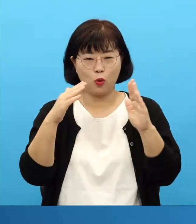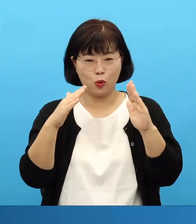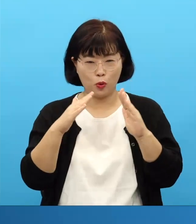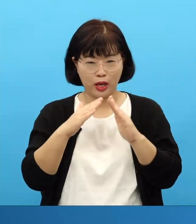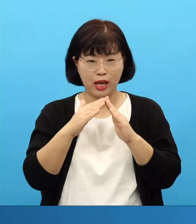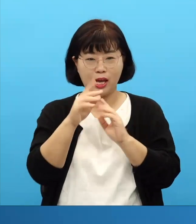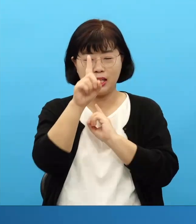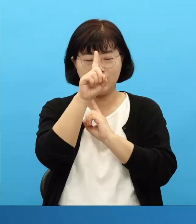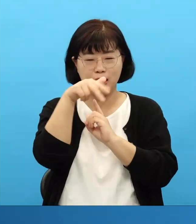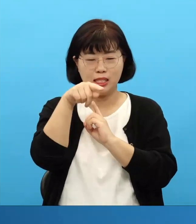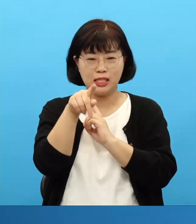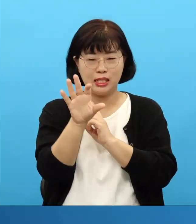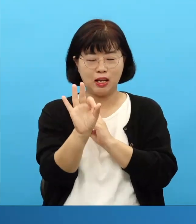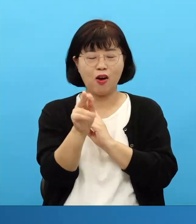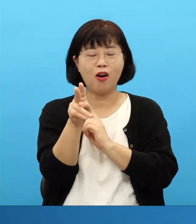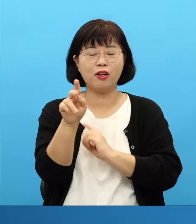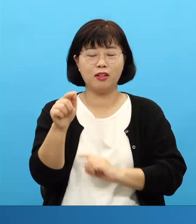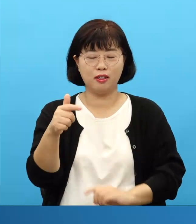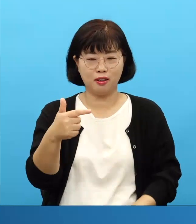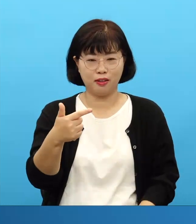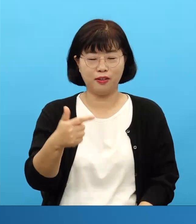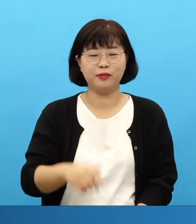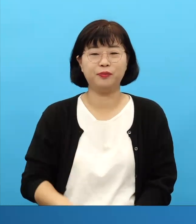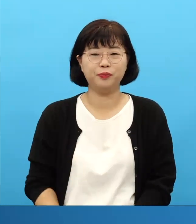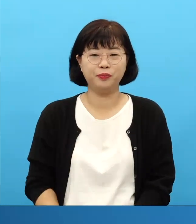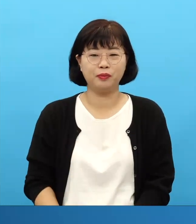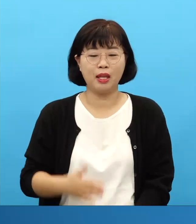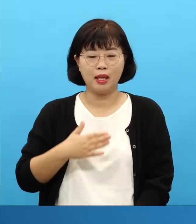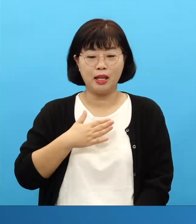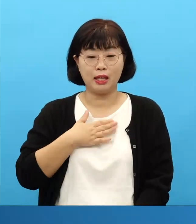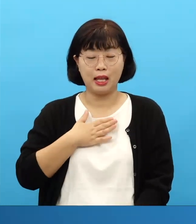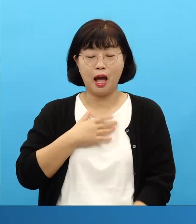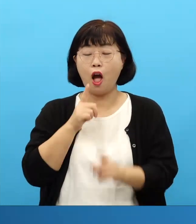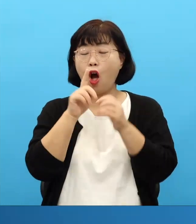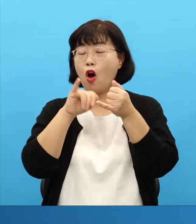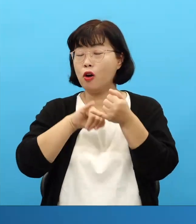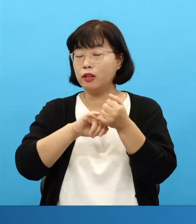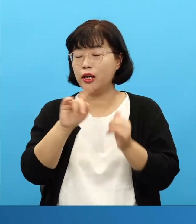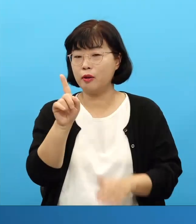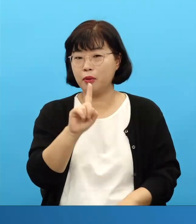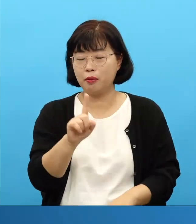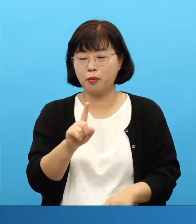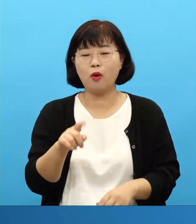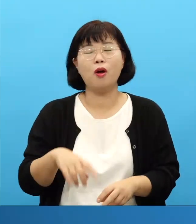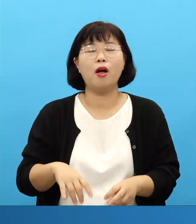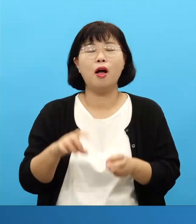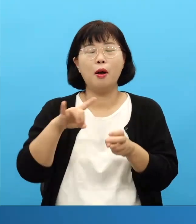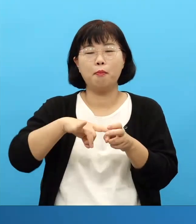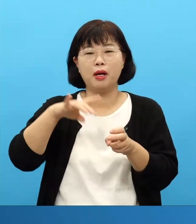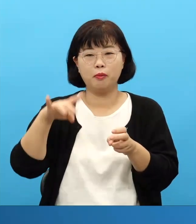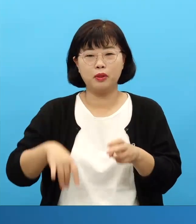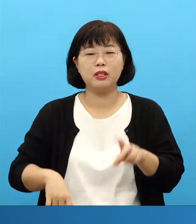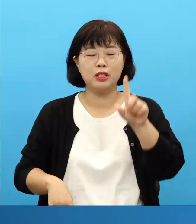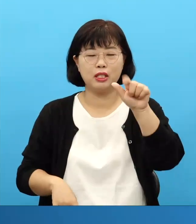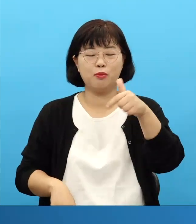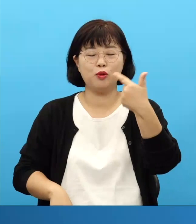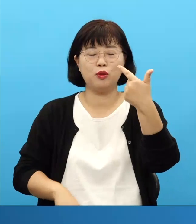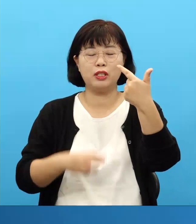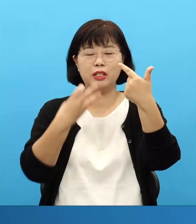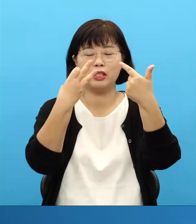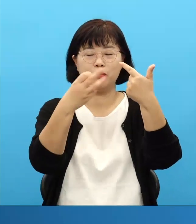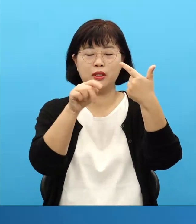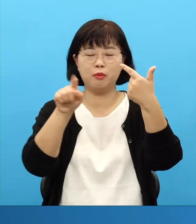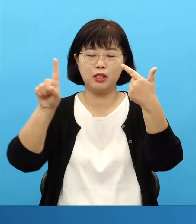today. 저는 마태복음 16장 13절에서 20절 언약을 붙잡고 복음이 희미한